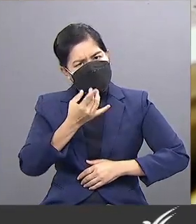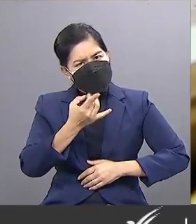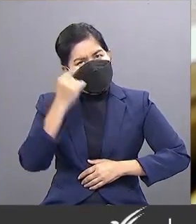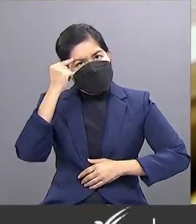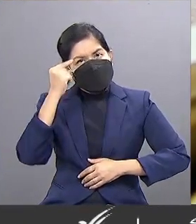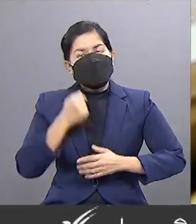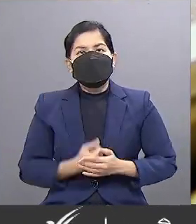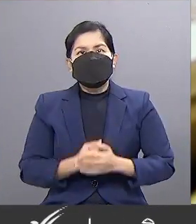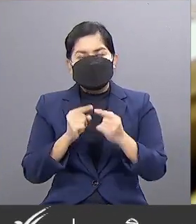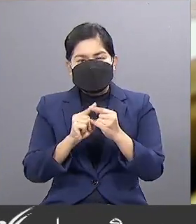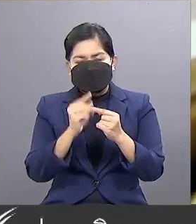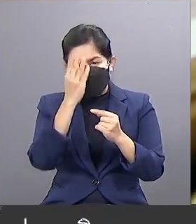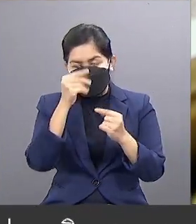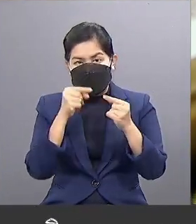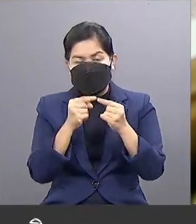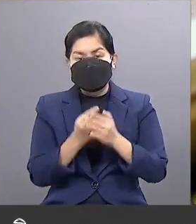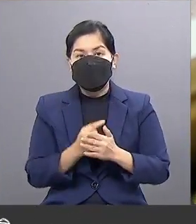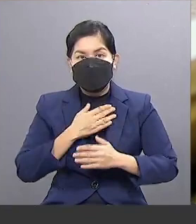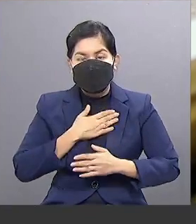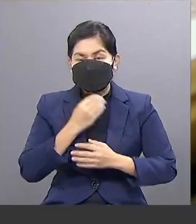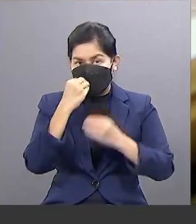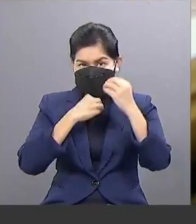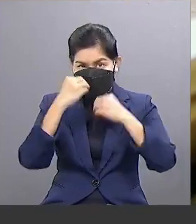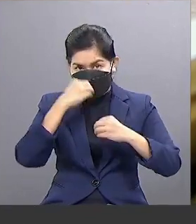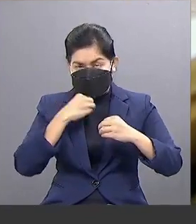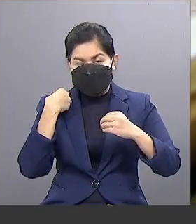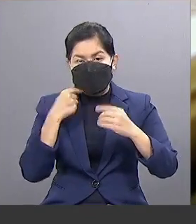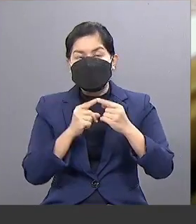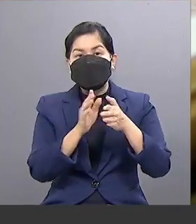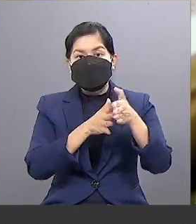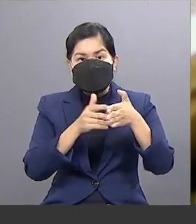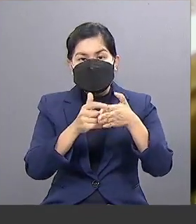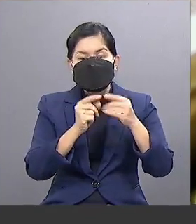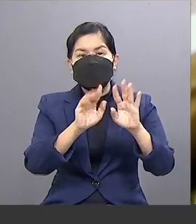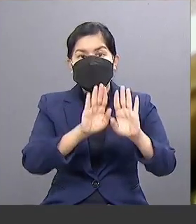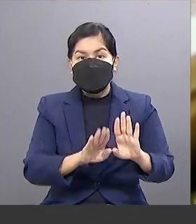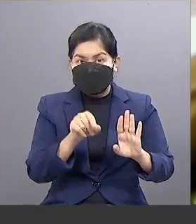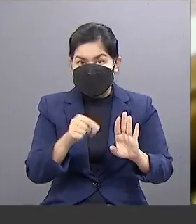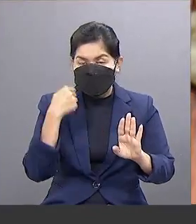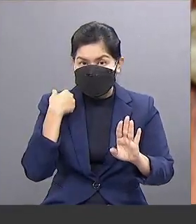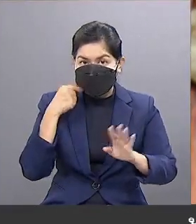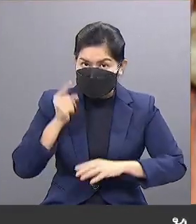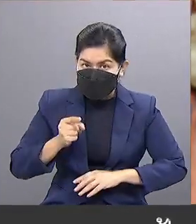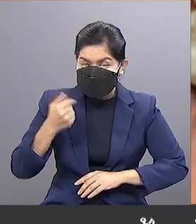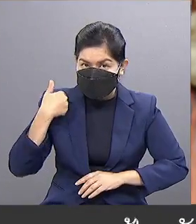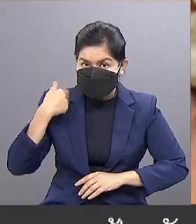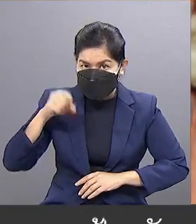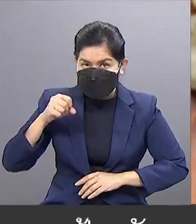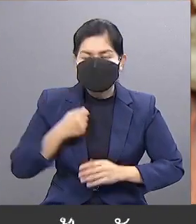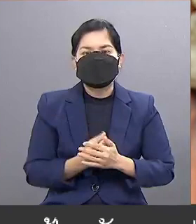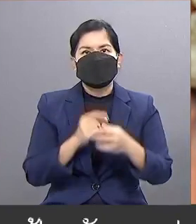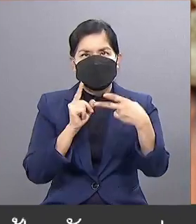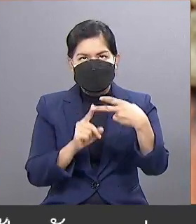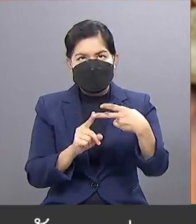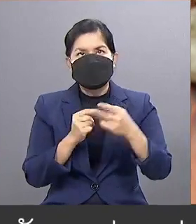ะอย่างแรกเราได้รับเบต้าแคโรทีนมากเกินไปตามที่สื่อโซเชียลเขาลงกันให้เห็นบ่อยๆหรือเปล่าอย่างที่2ก็คือเราเป็นโร